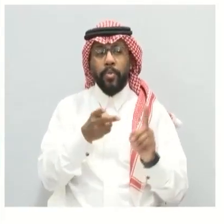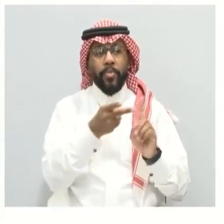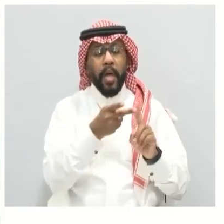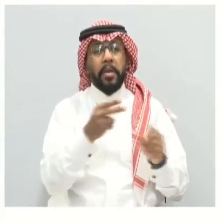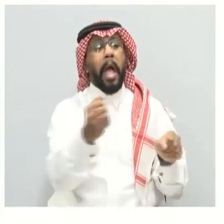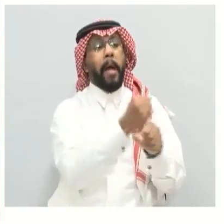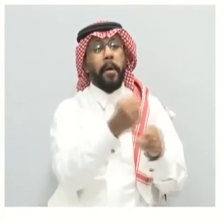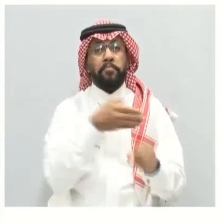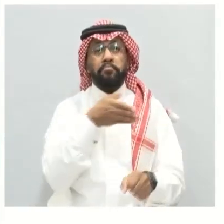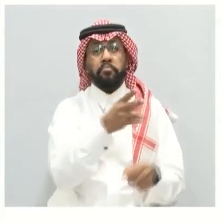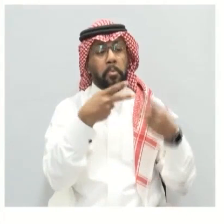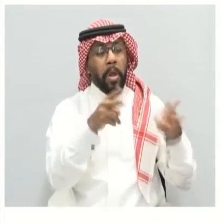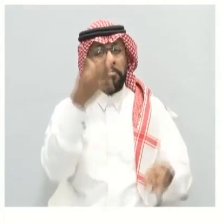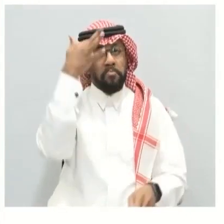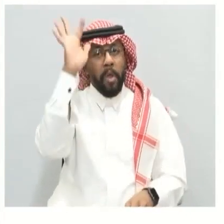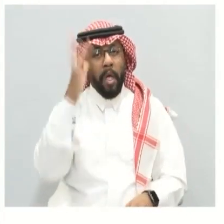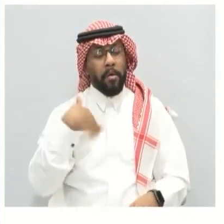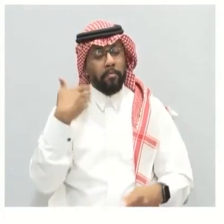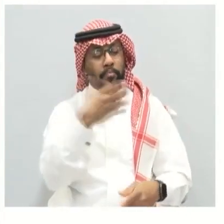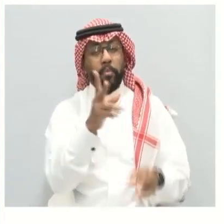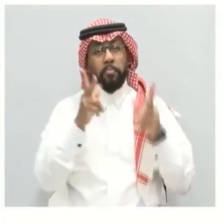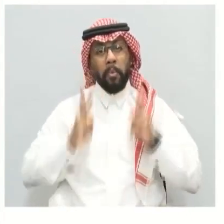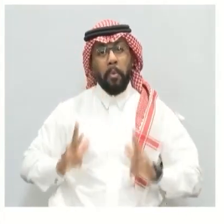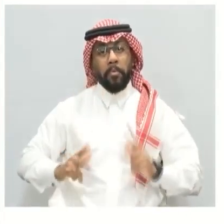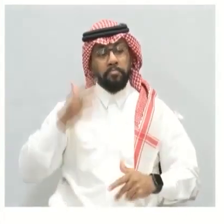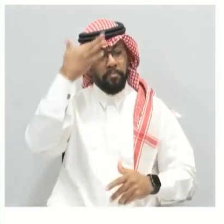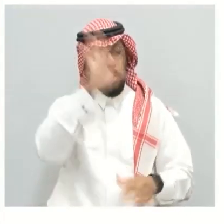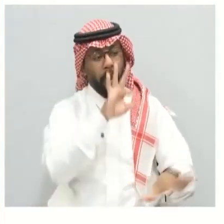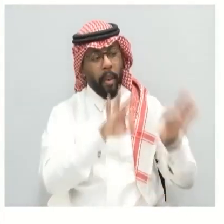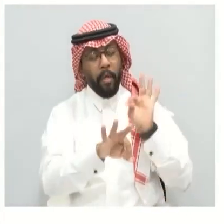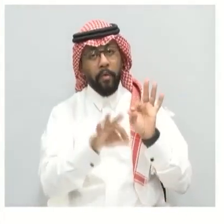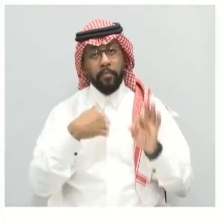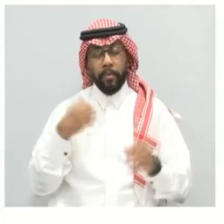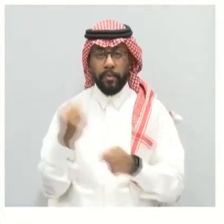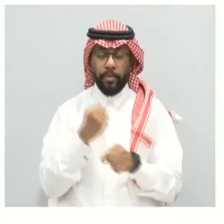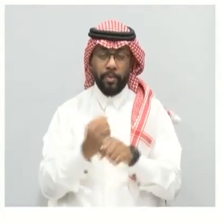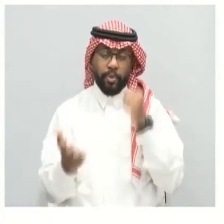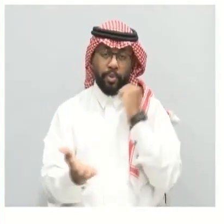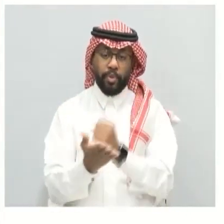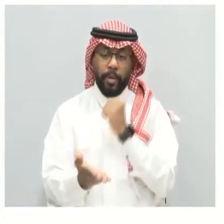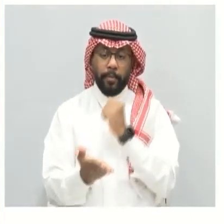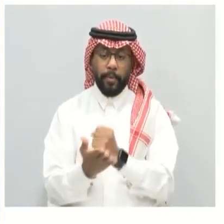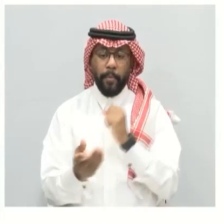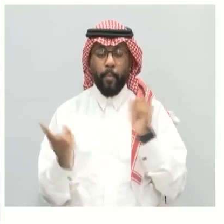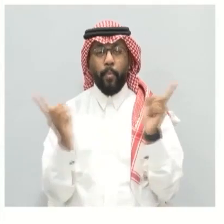العمل من خلال العمل الحر او شغل احدى الوظائف التي تتلائم مع مؤهلك وقدراتك